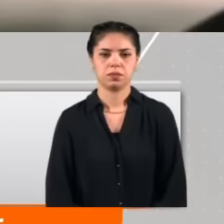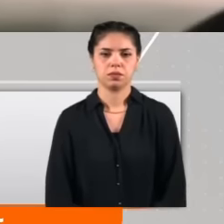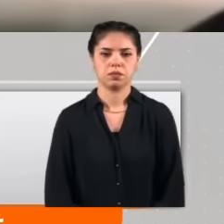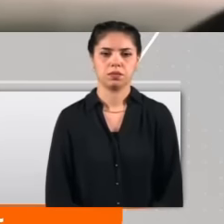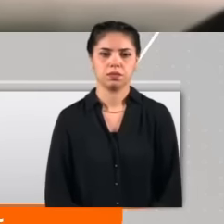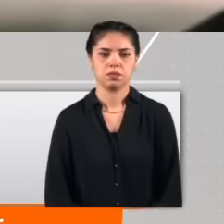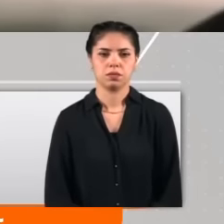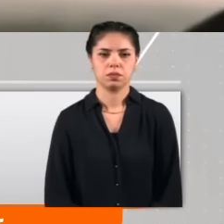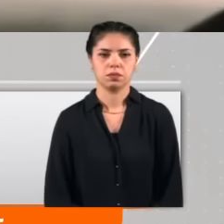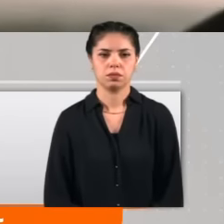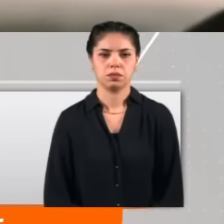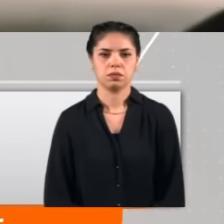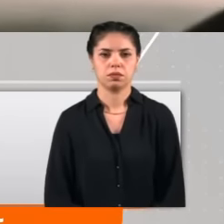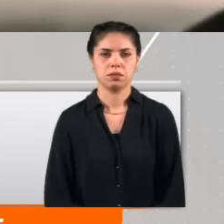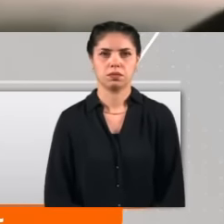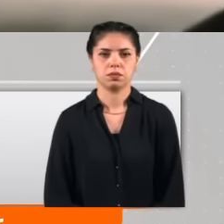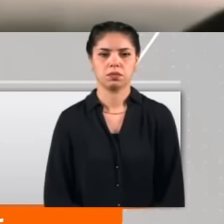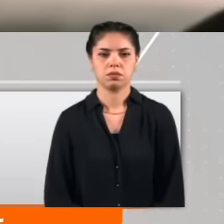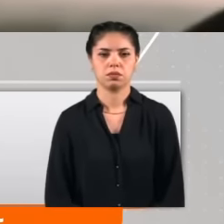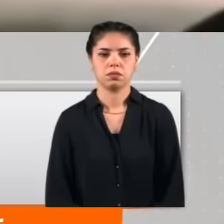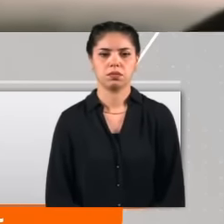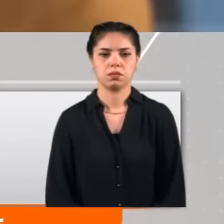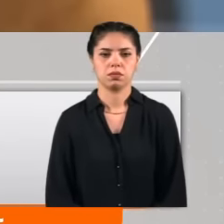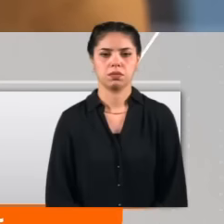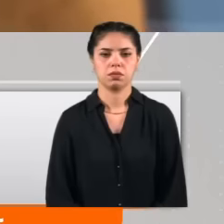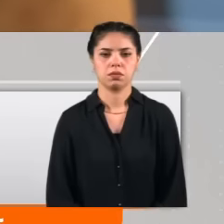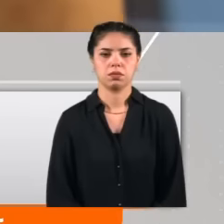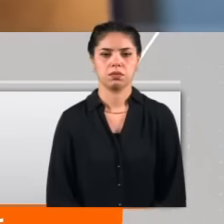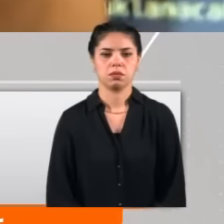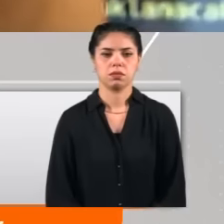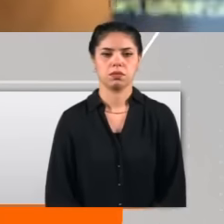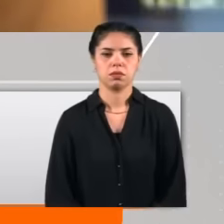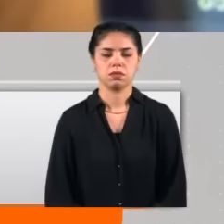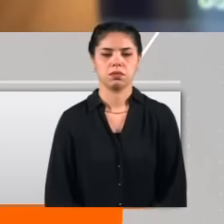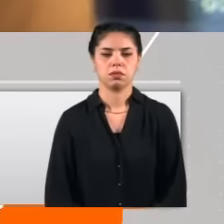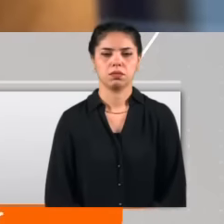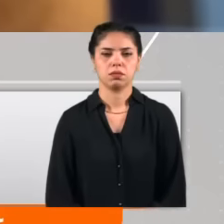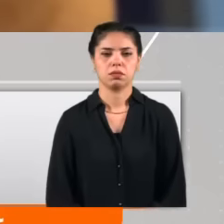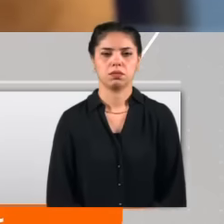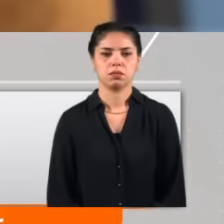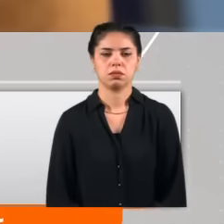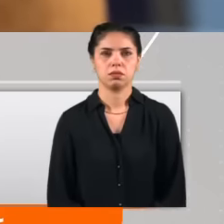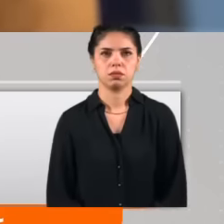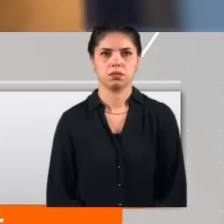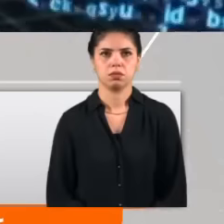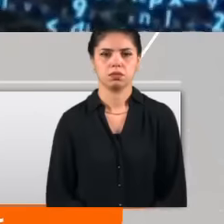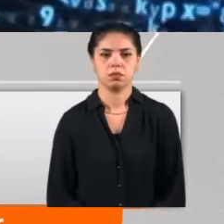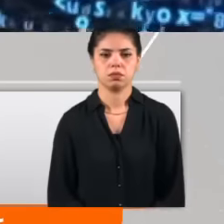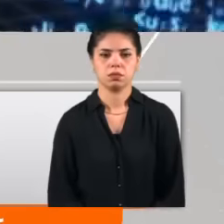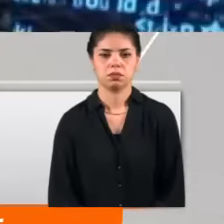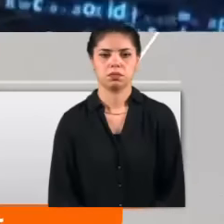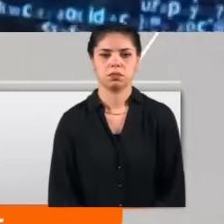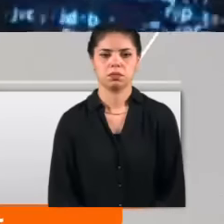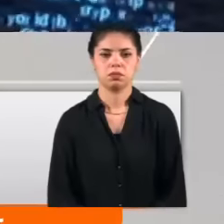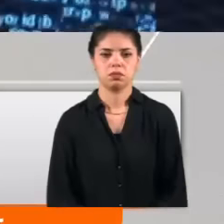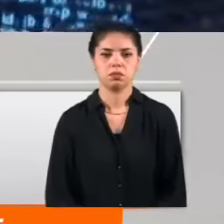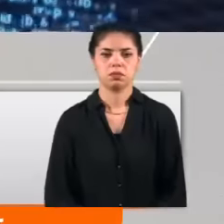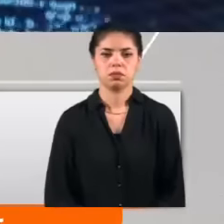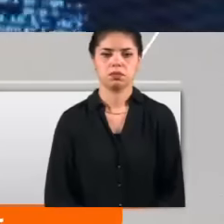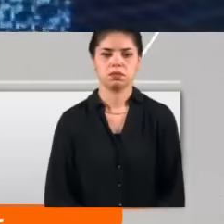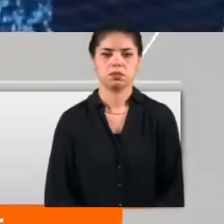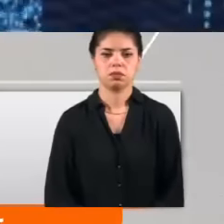bir suç işlediğinizi düşünmediniz mi? Hani ben dolandırıcılık yaptıklarını bilmiyordum ki, ben ürün satacaklarını düşünüyordum. Adınıza açılan bir